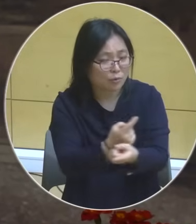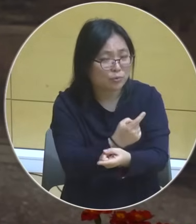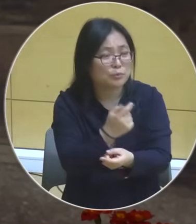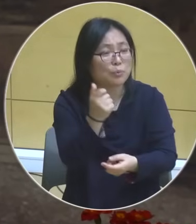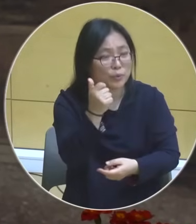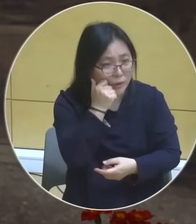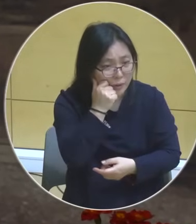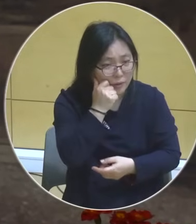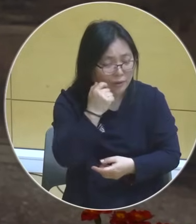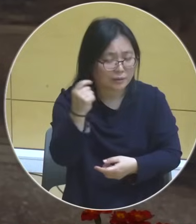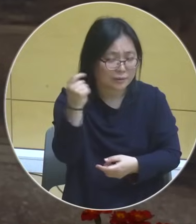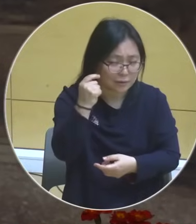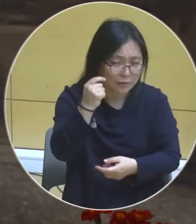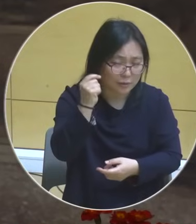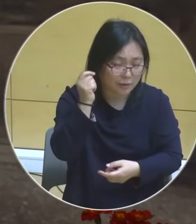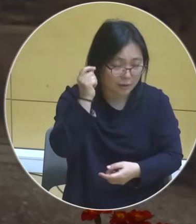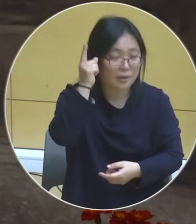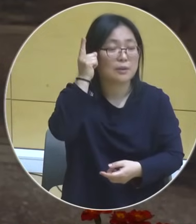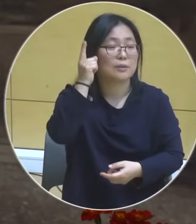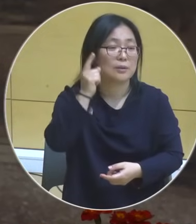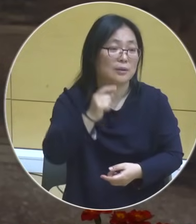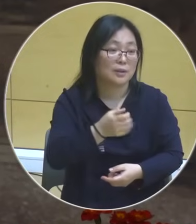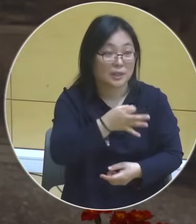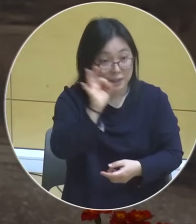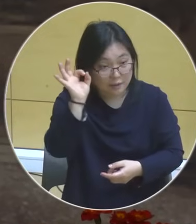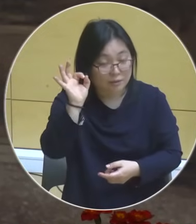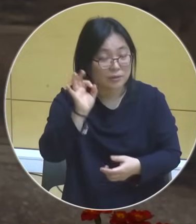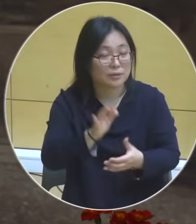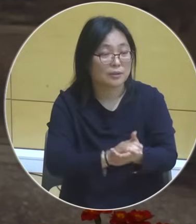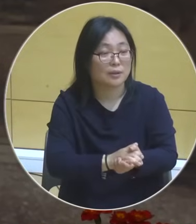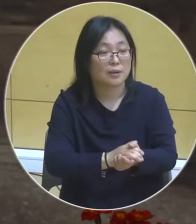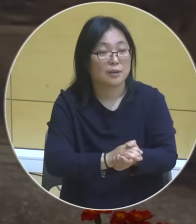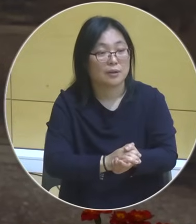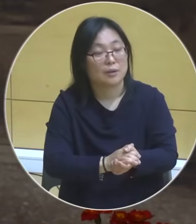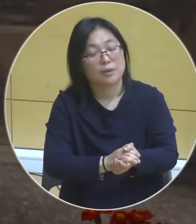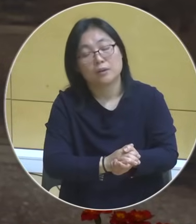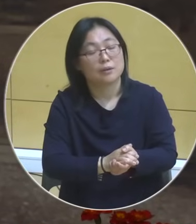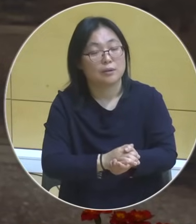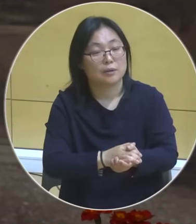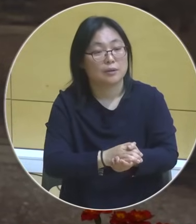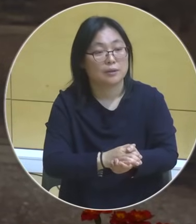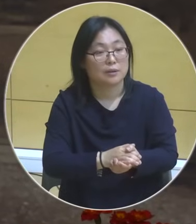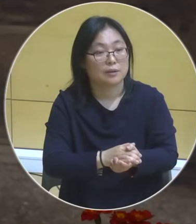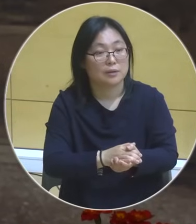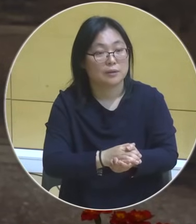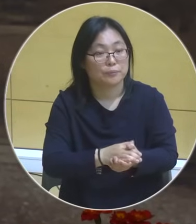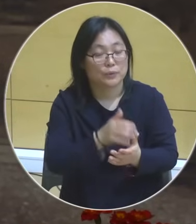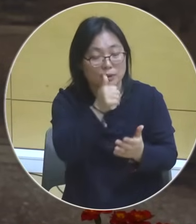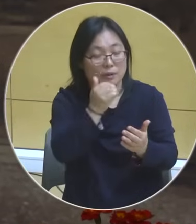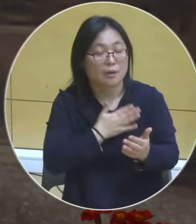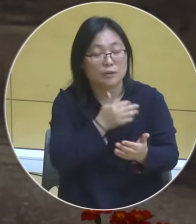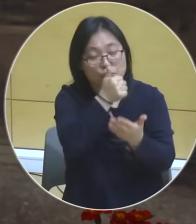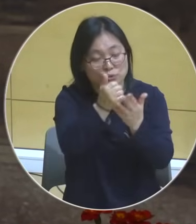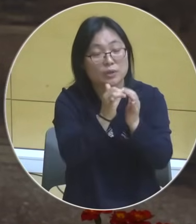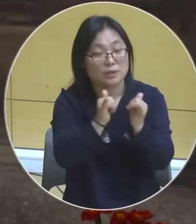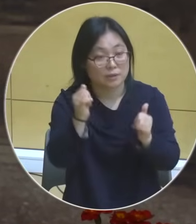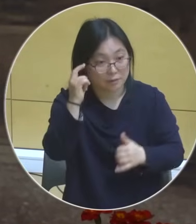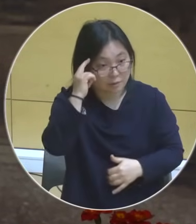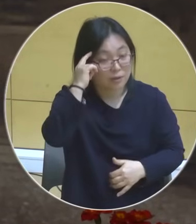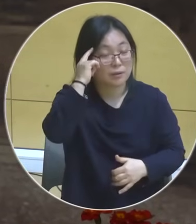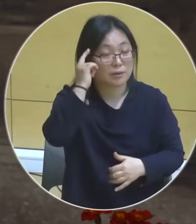하는 것을 철저하게 깨달으셔야 됩니다. 인정하셔야 됩니다. 거기서 주어지는 것이 뭘까요? 죄인의식입니다. 나는 죄인이라는